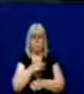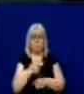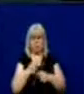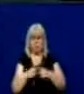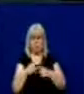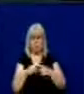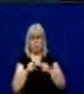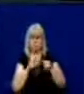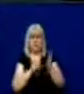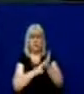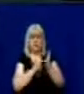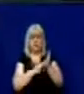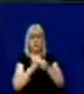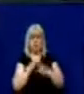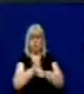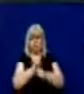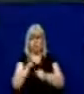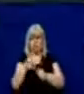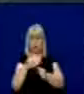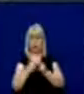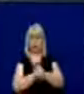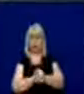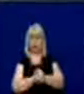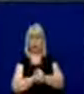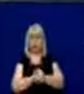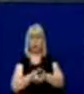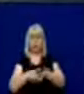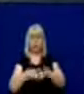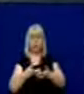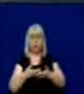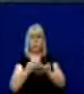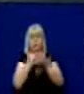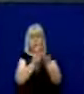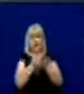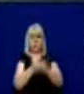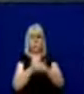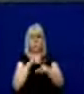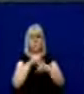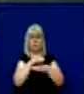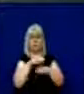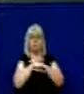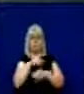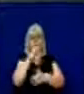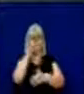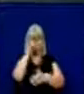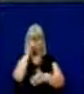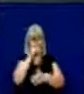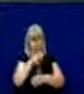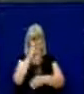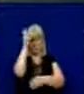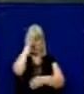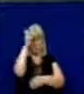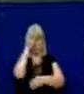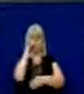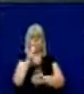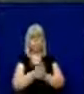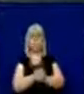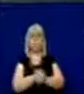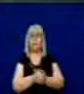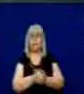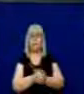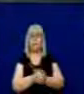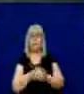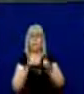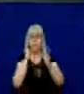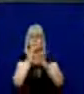rast, Nenat Gjurici, u kishte ofruar shërbime policore zyrtarëve të sërbis, të cilve nuk